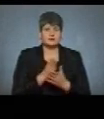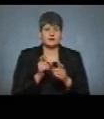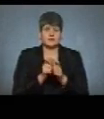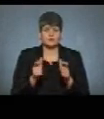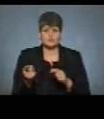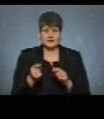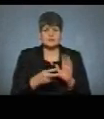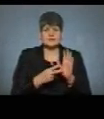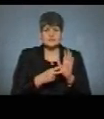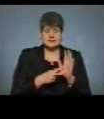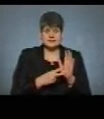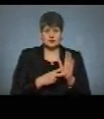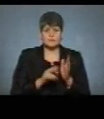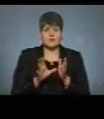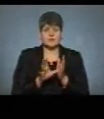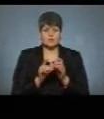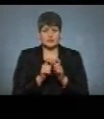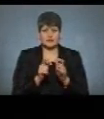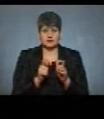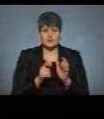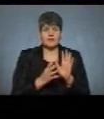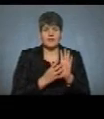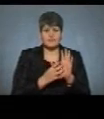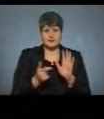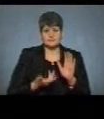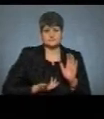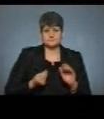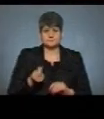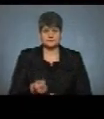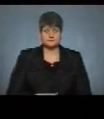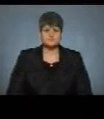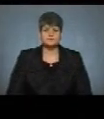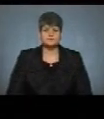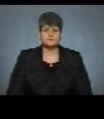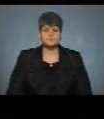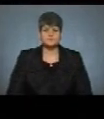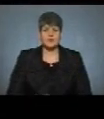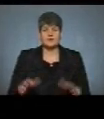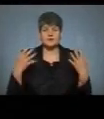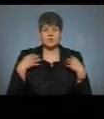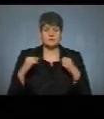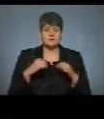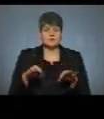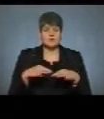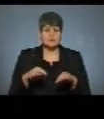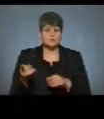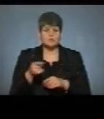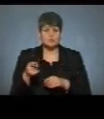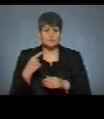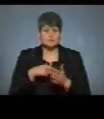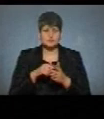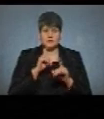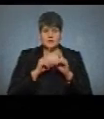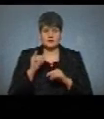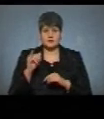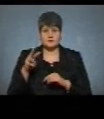тернополянна, 7 пасажири з електронним квитком і 9 гривень готівкою. Начальник управління транспорту Тернопільської міської ради Ігор